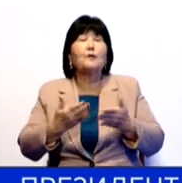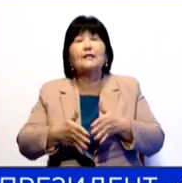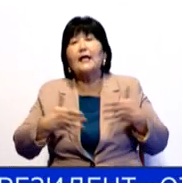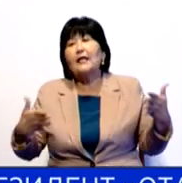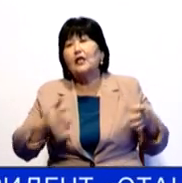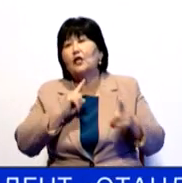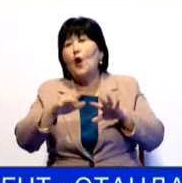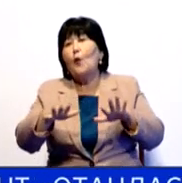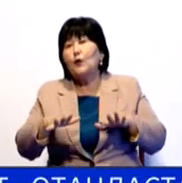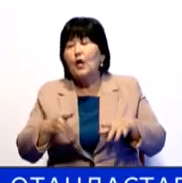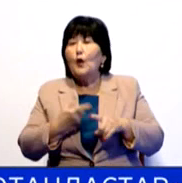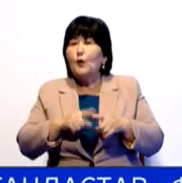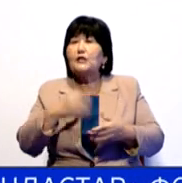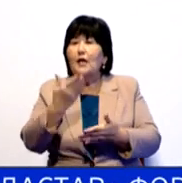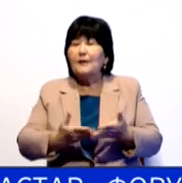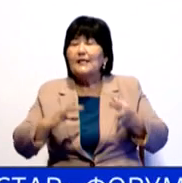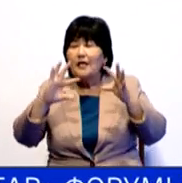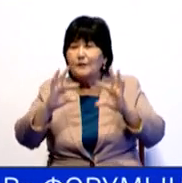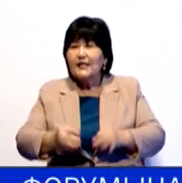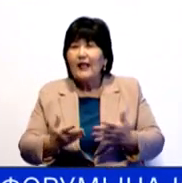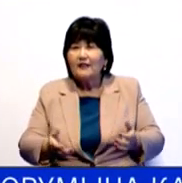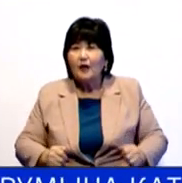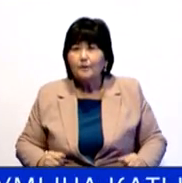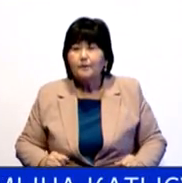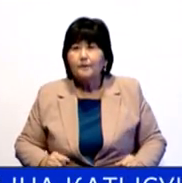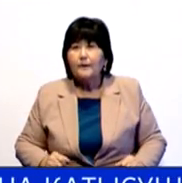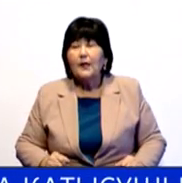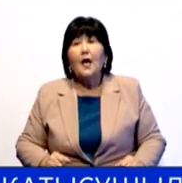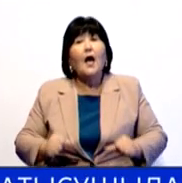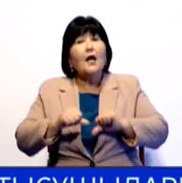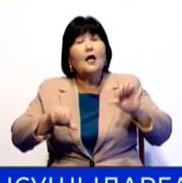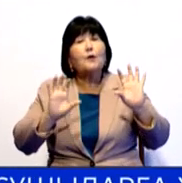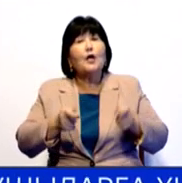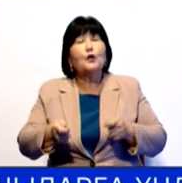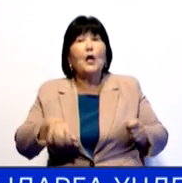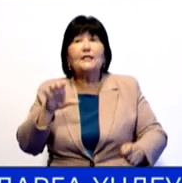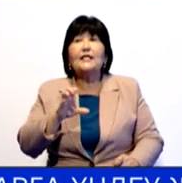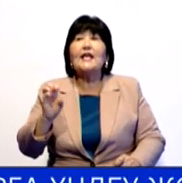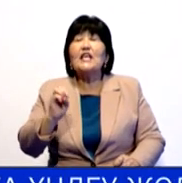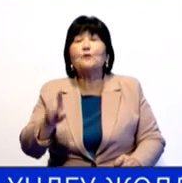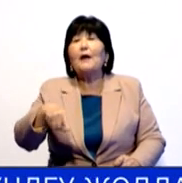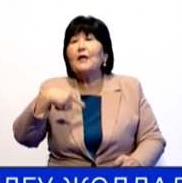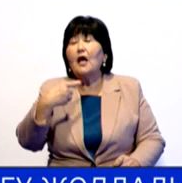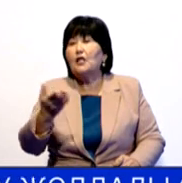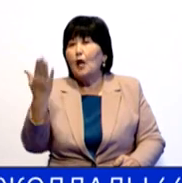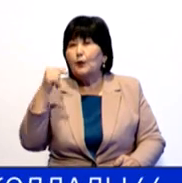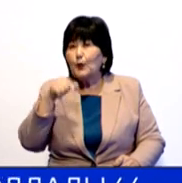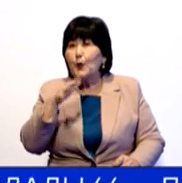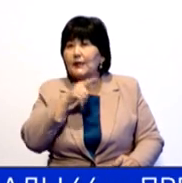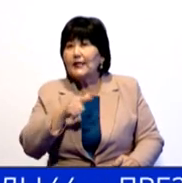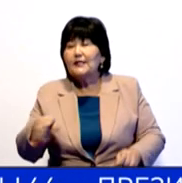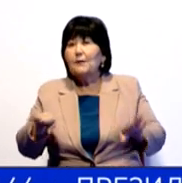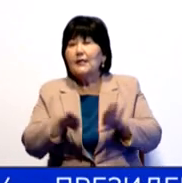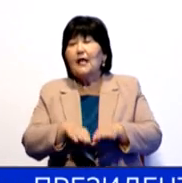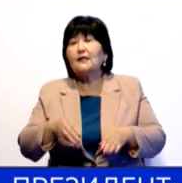кеңейтілген отырысында осы мәселе пысықталды. Комитет төрағасы Серік Егізбаевтың айтуынша, былтырғы осы кезеңмен